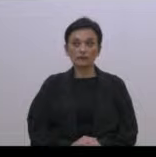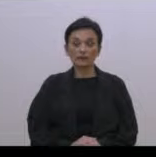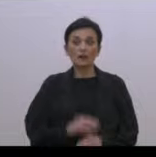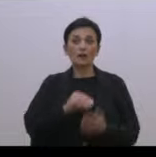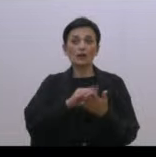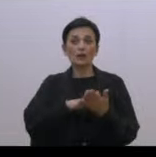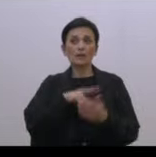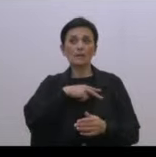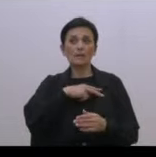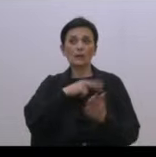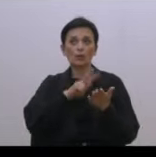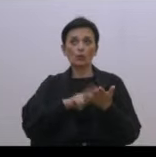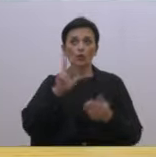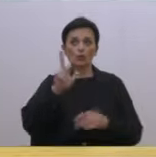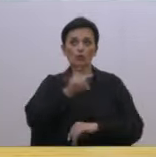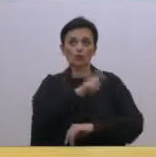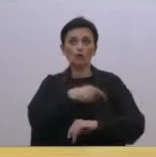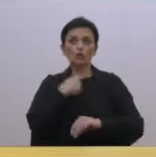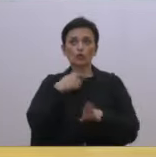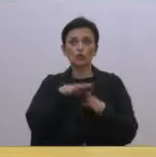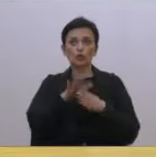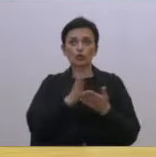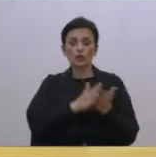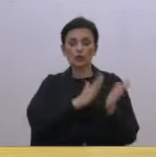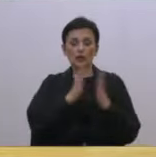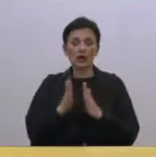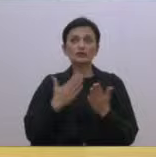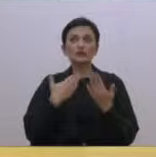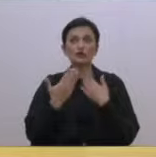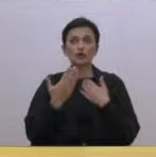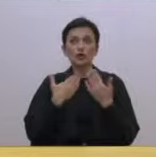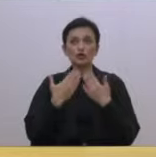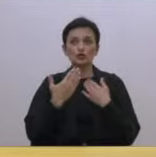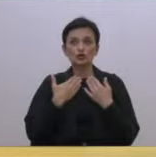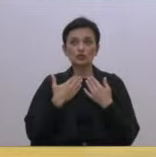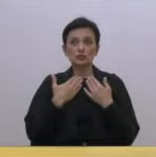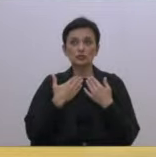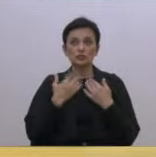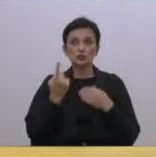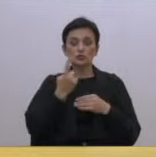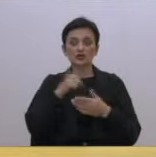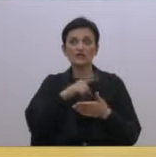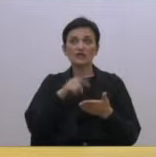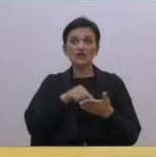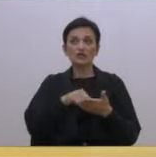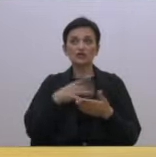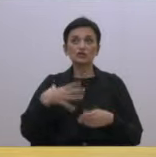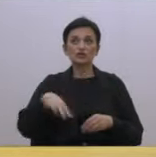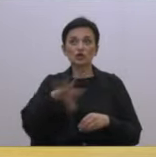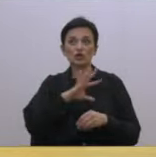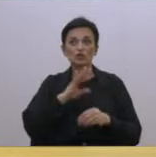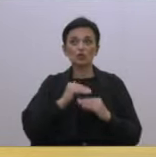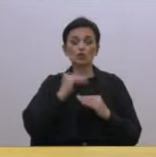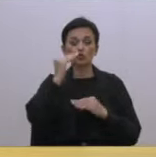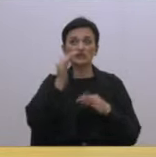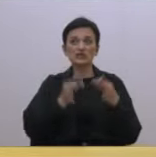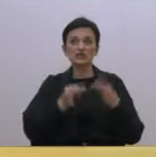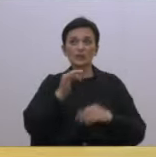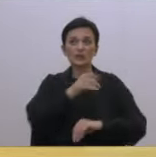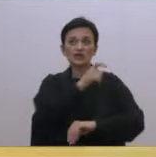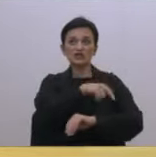რეგისტრაცია გარ პარლამენტის 83 წევრმა კვორუმი არის, გადავდივართ კენჭის ხებზე. პირველი საკითხი არის საქართველოს უზენაეს სასამართლოს